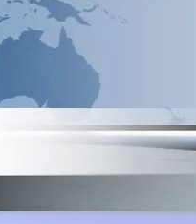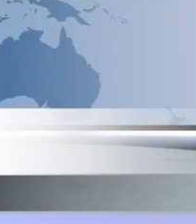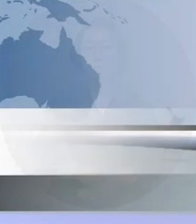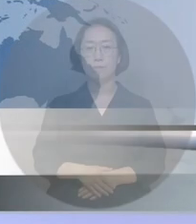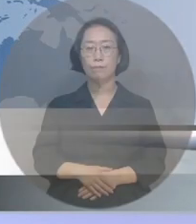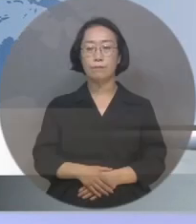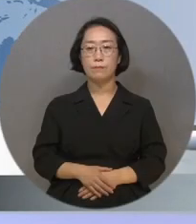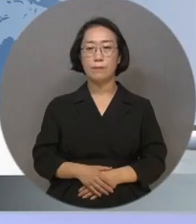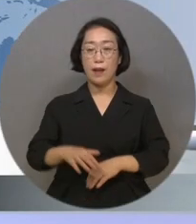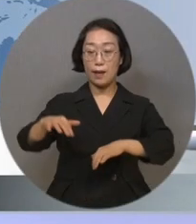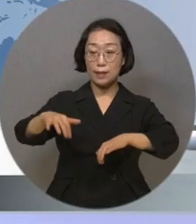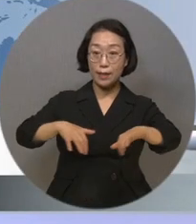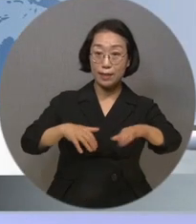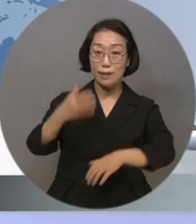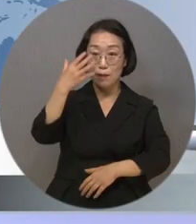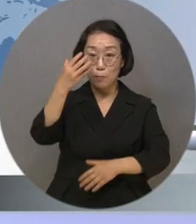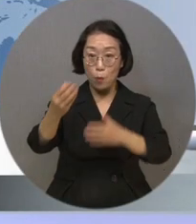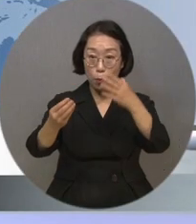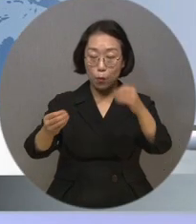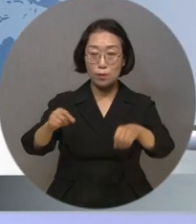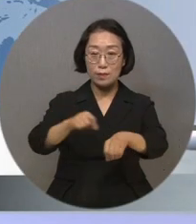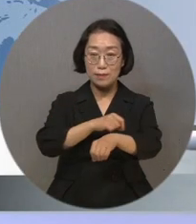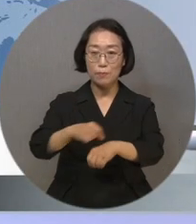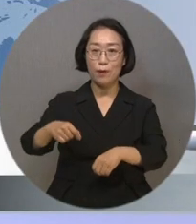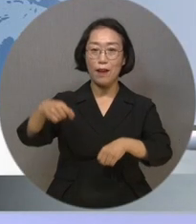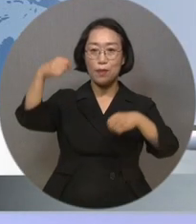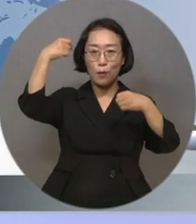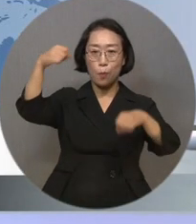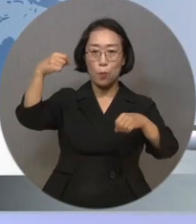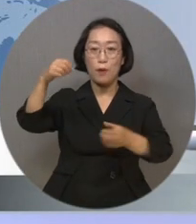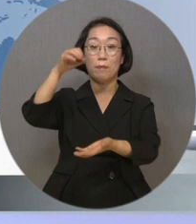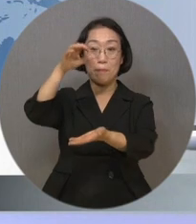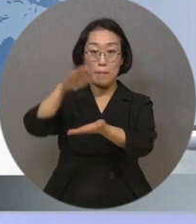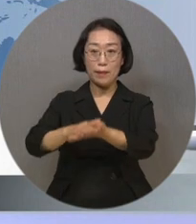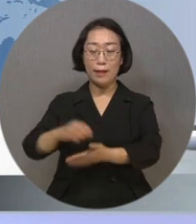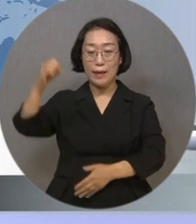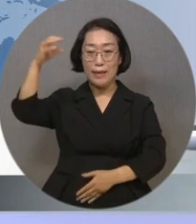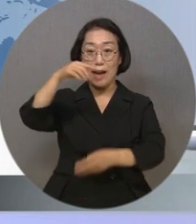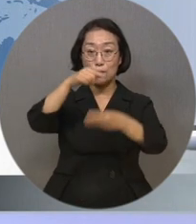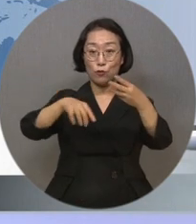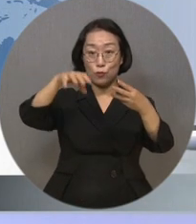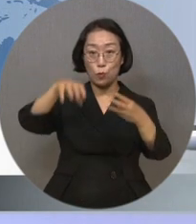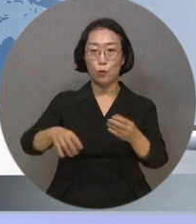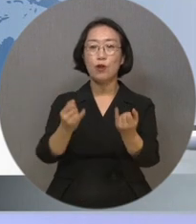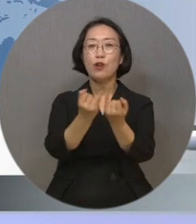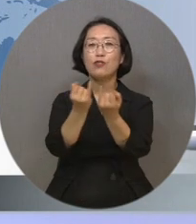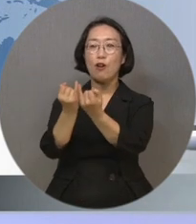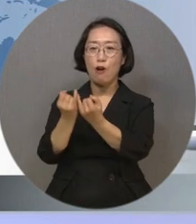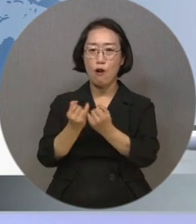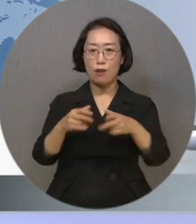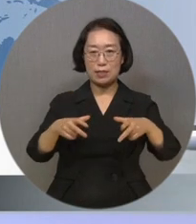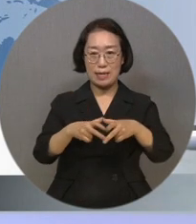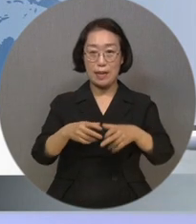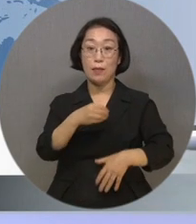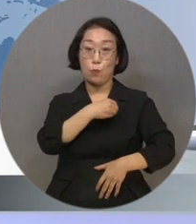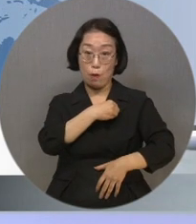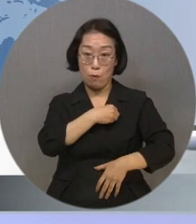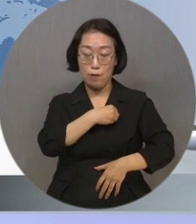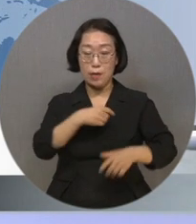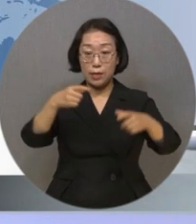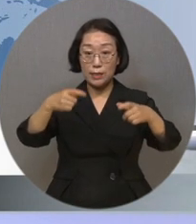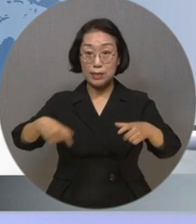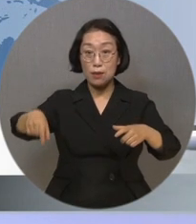길을 거닐다가 만나는 특별한 공연이 열렸습니다. 경기도 양주시 여성장애인 어울림센터 회원들이